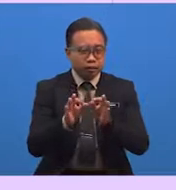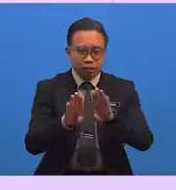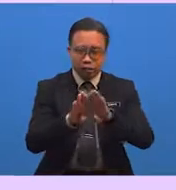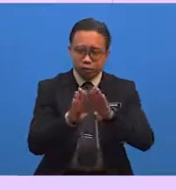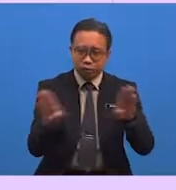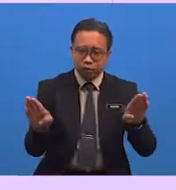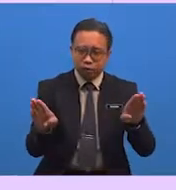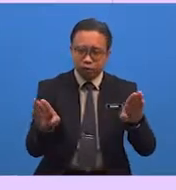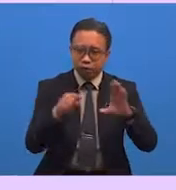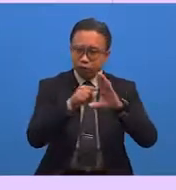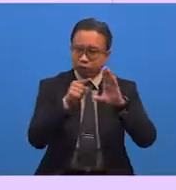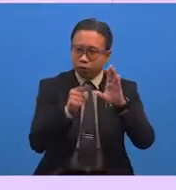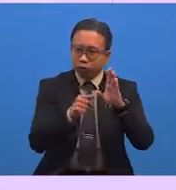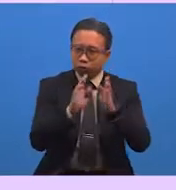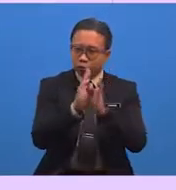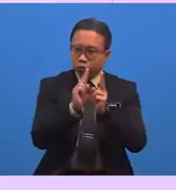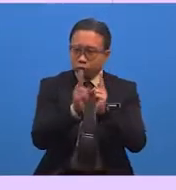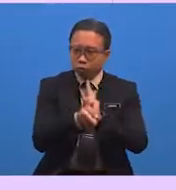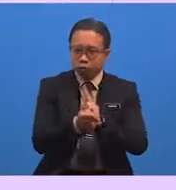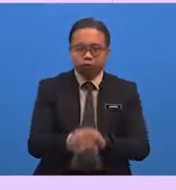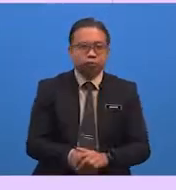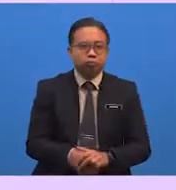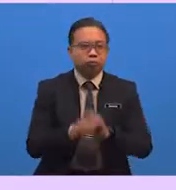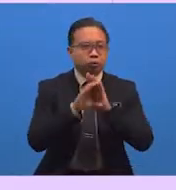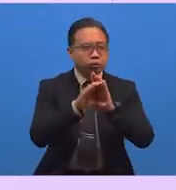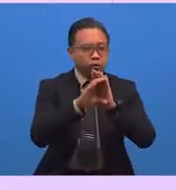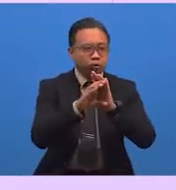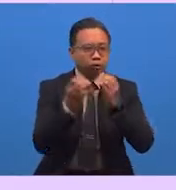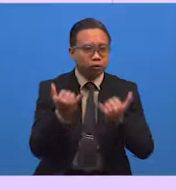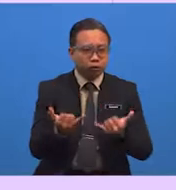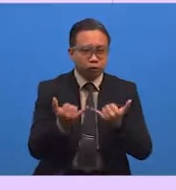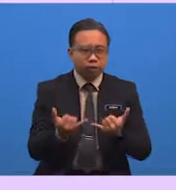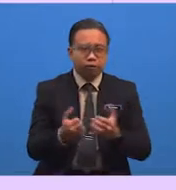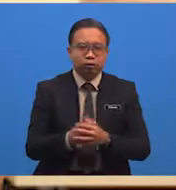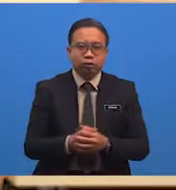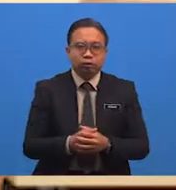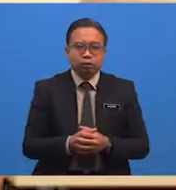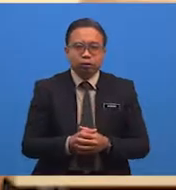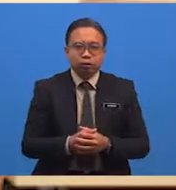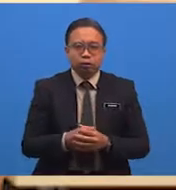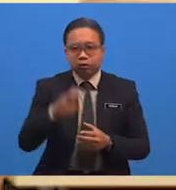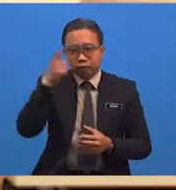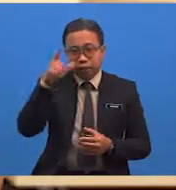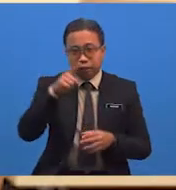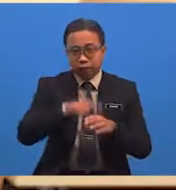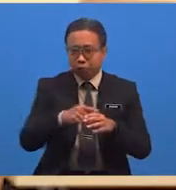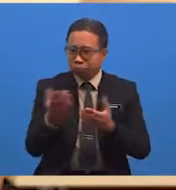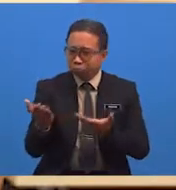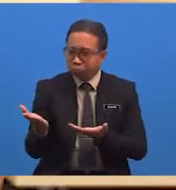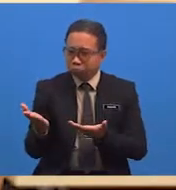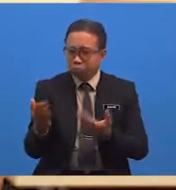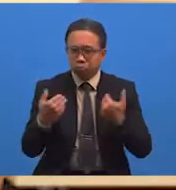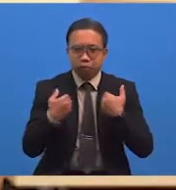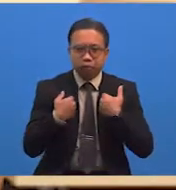jika bukaan sudutnya berubah? Sebagai contoh sekarang, lihat di tangan